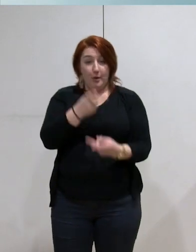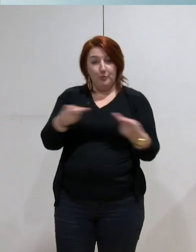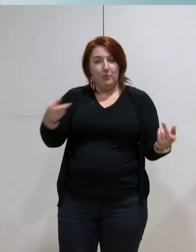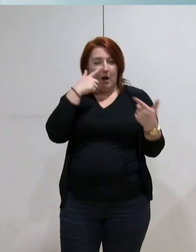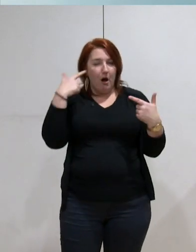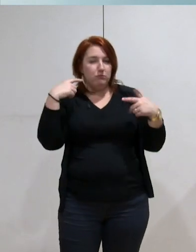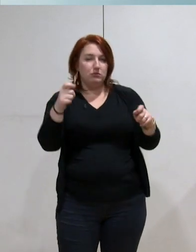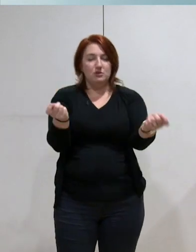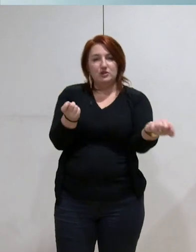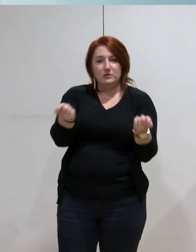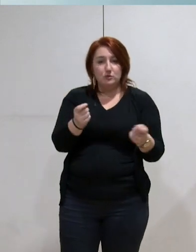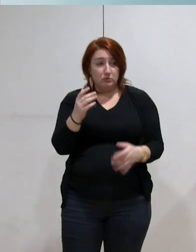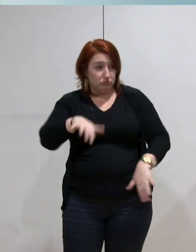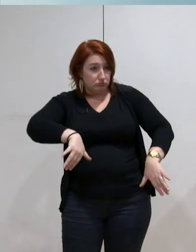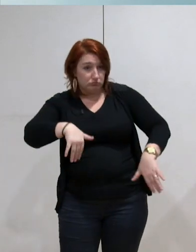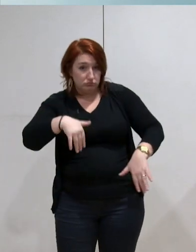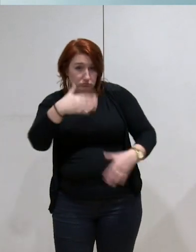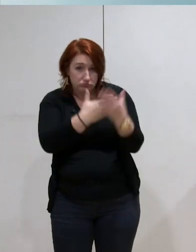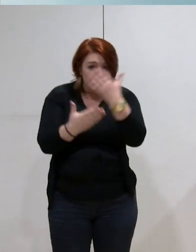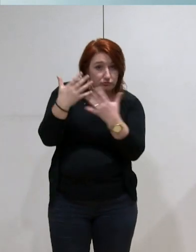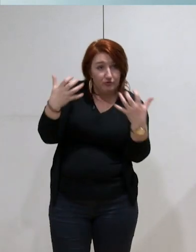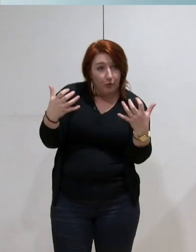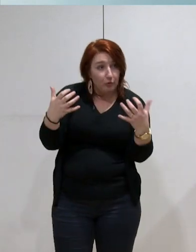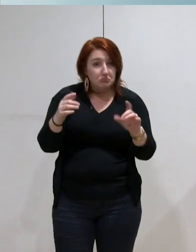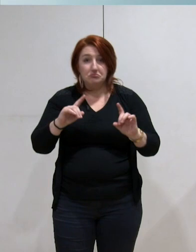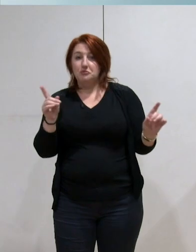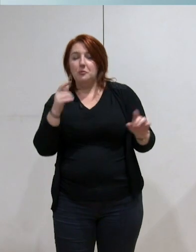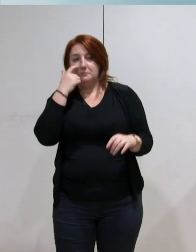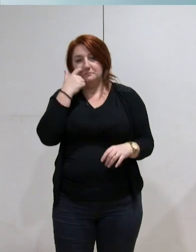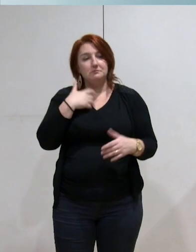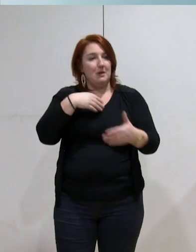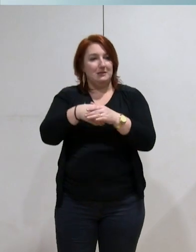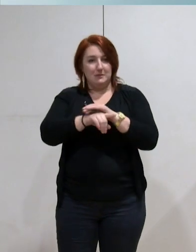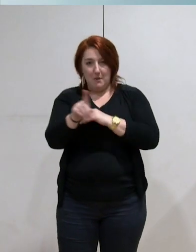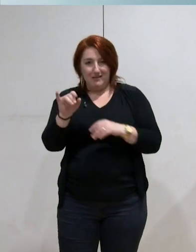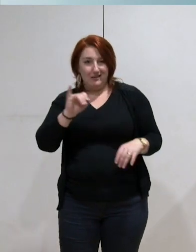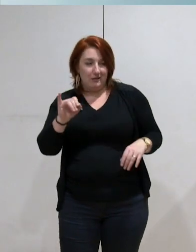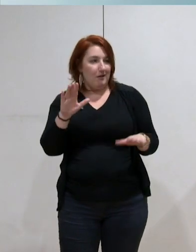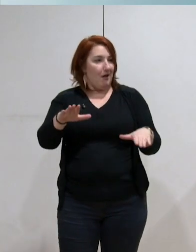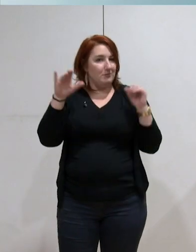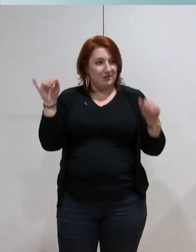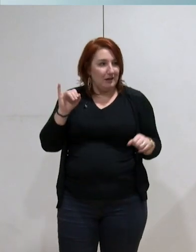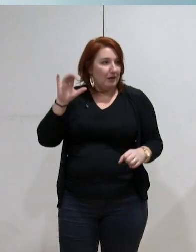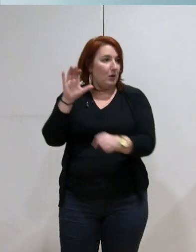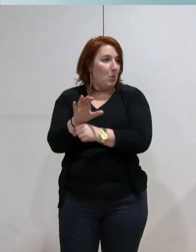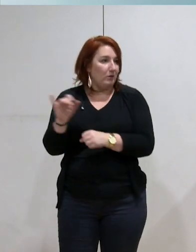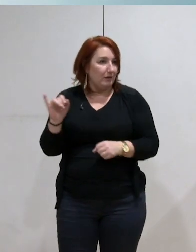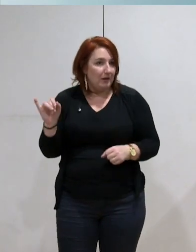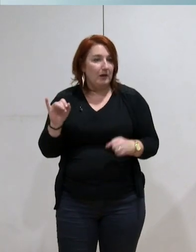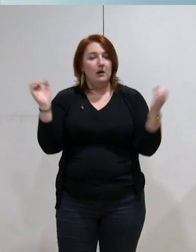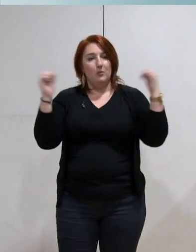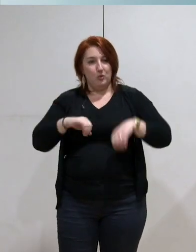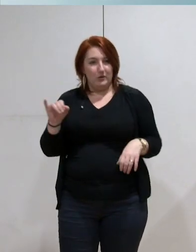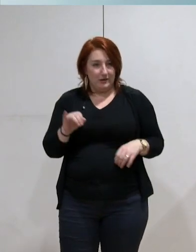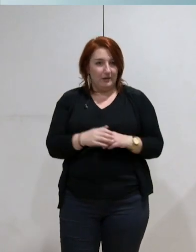il y a-t-il des prises de parole non qui ne prend pas part au vote qui s'abstient qui vote contre qui